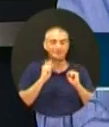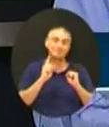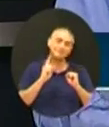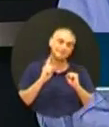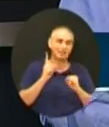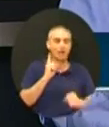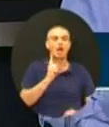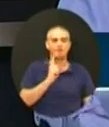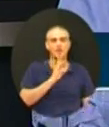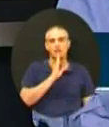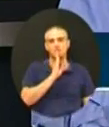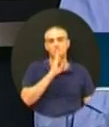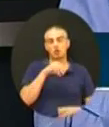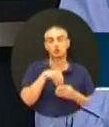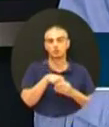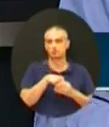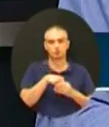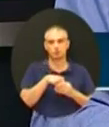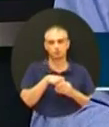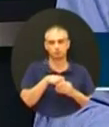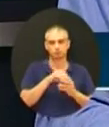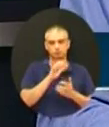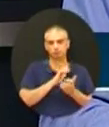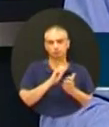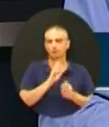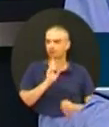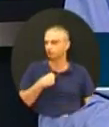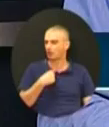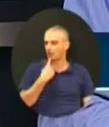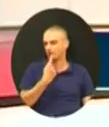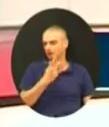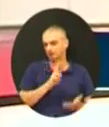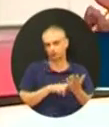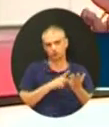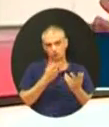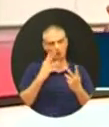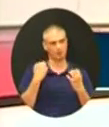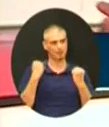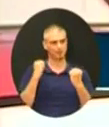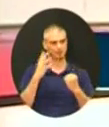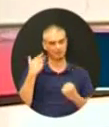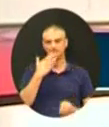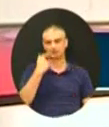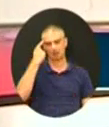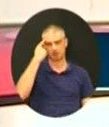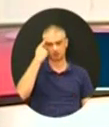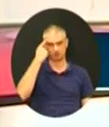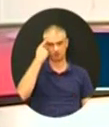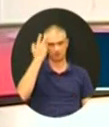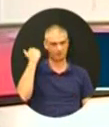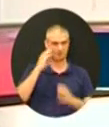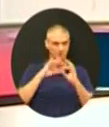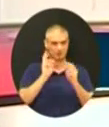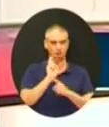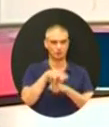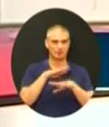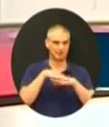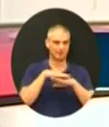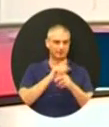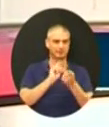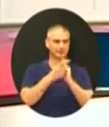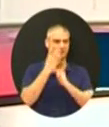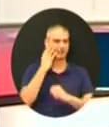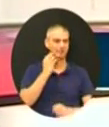עם בעיות פנימיות לא פשוטות. למרות שאפשר להגיד אולי לזכותו שהוא יותר חזק ממה שישראל חשבה בהתחלה, כשהוא נכנס לנעליו